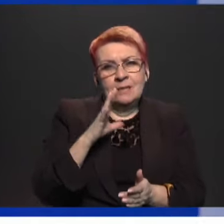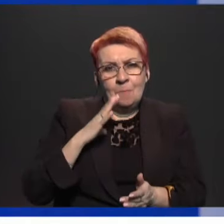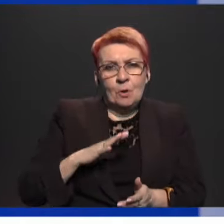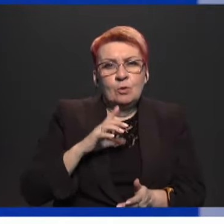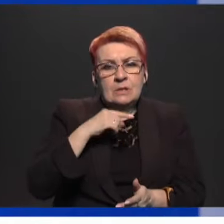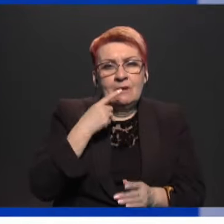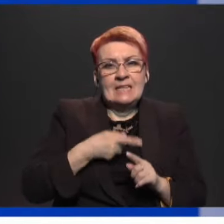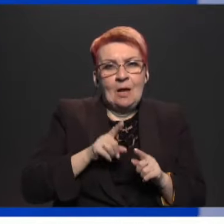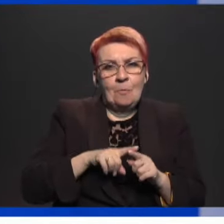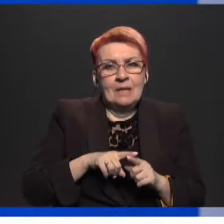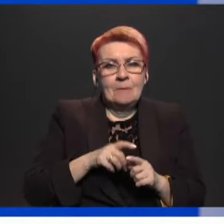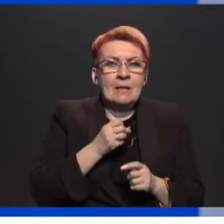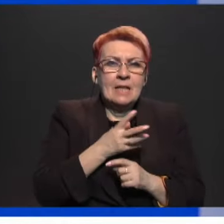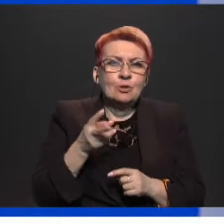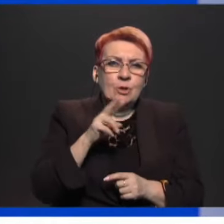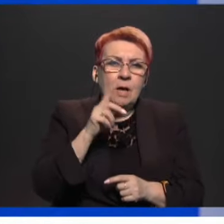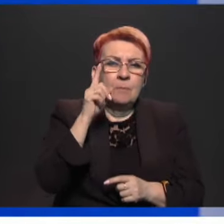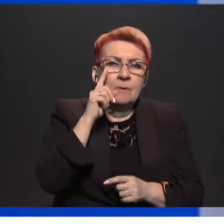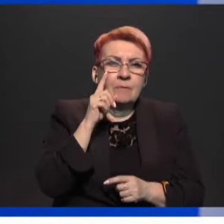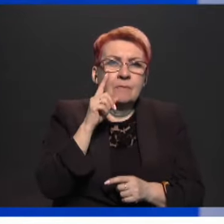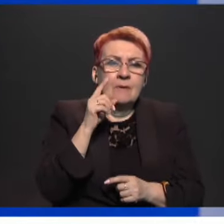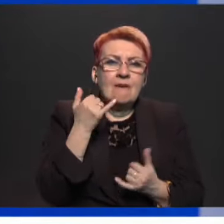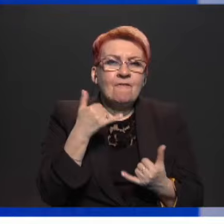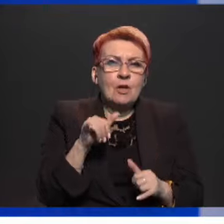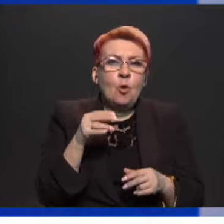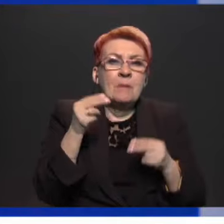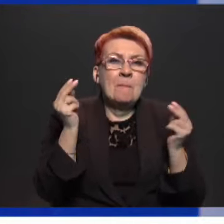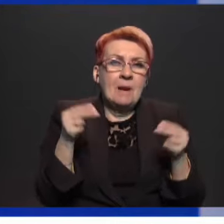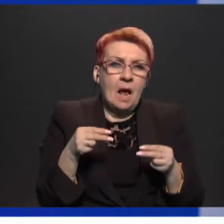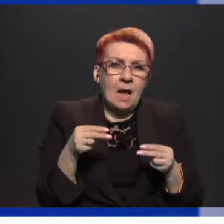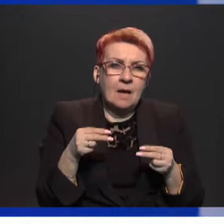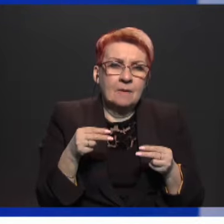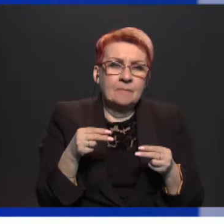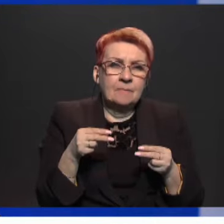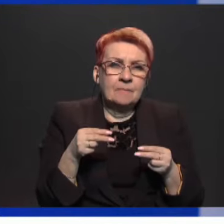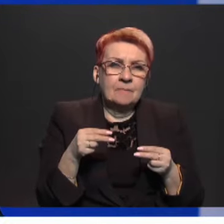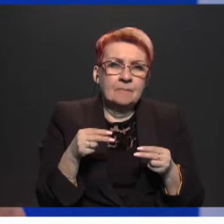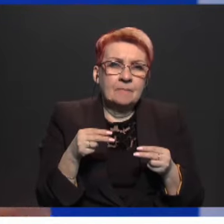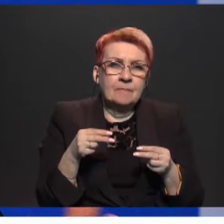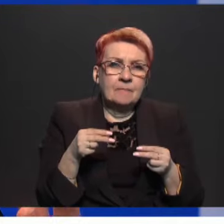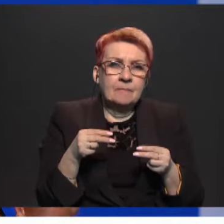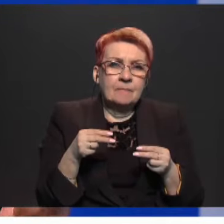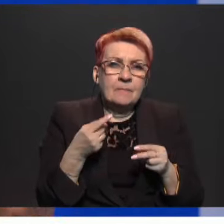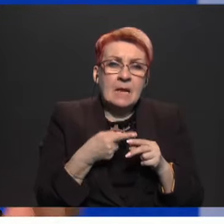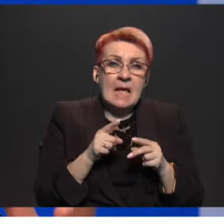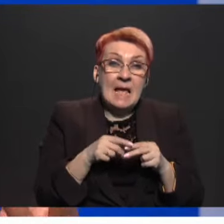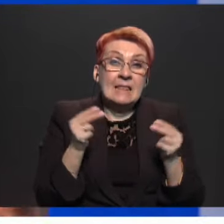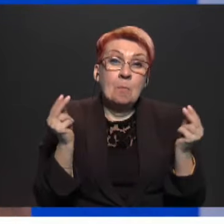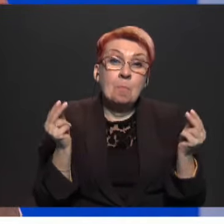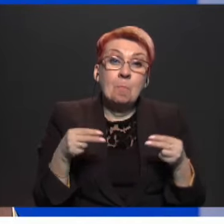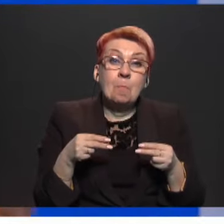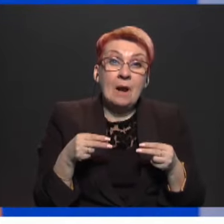Вот, насколько я понимаю, феномен брака – это брак –